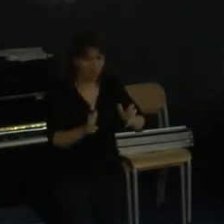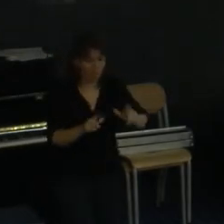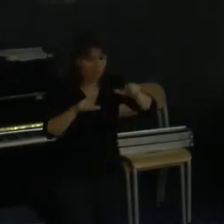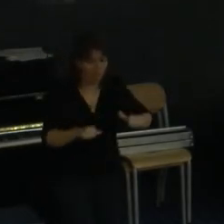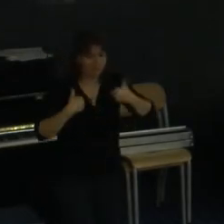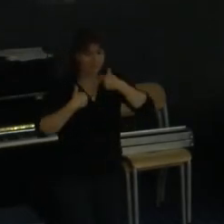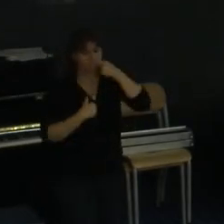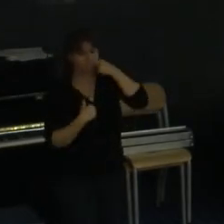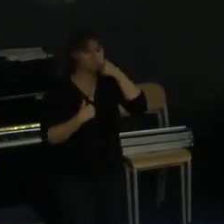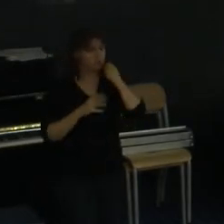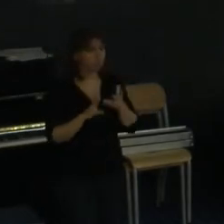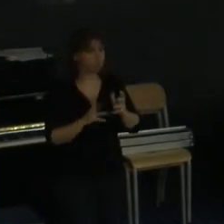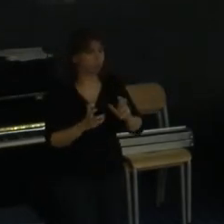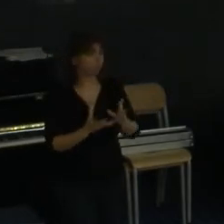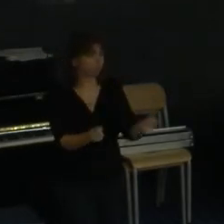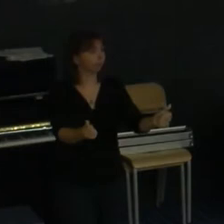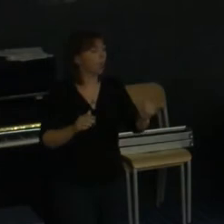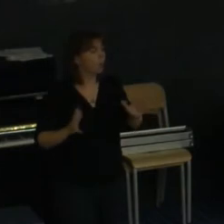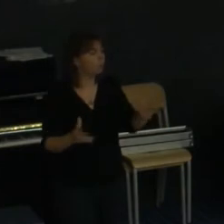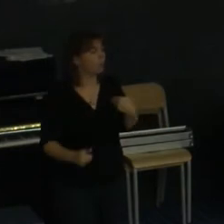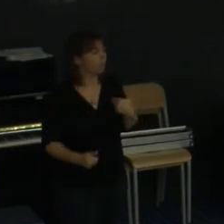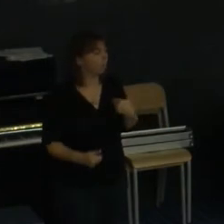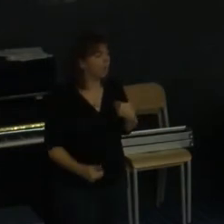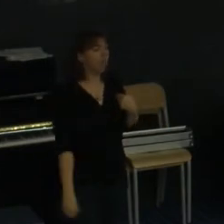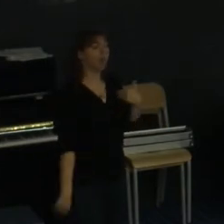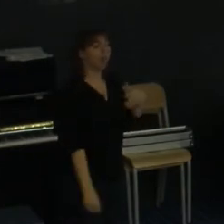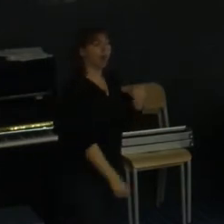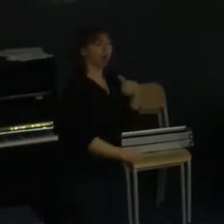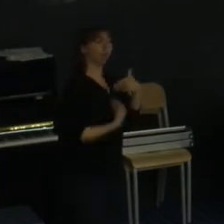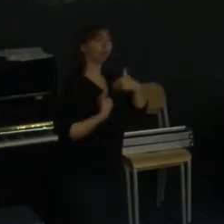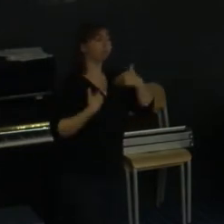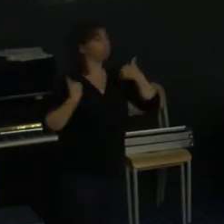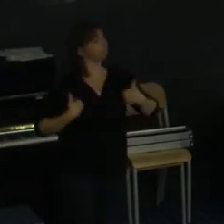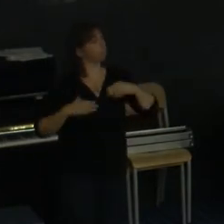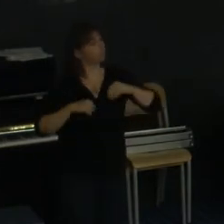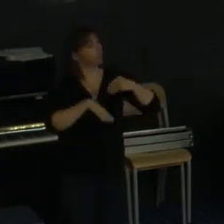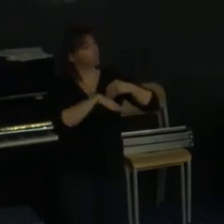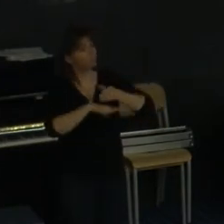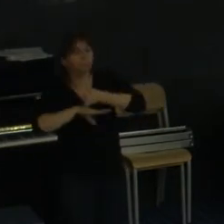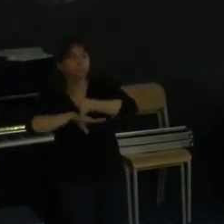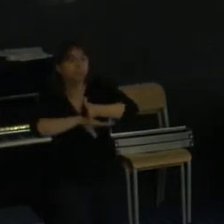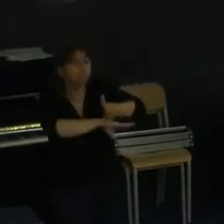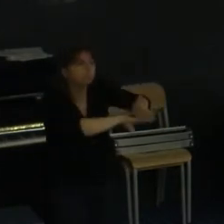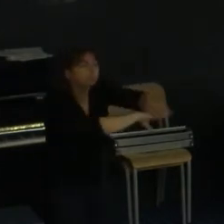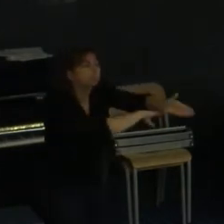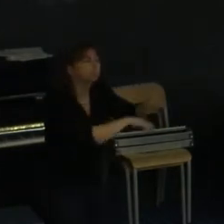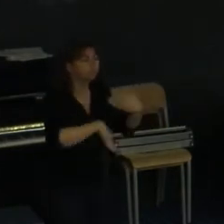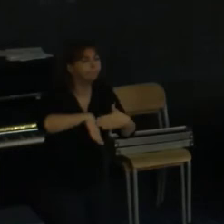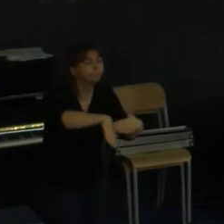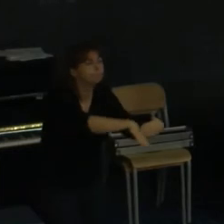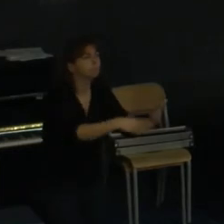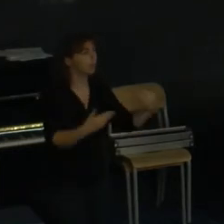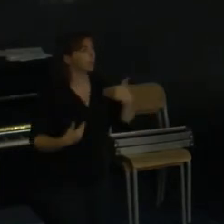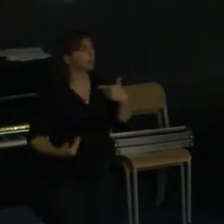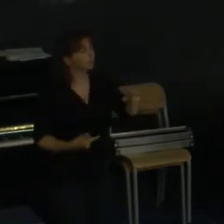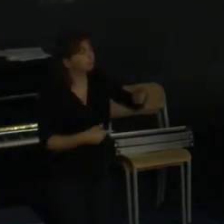différentes manières de débugger. Moi, j'ai des équipes en dessous de moi qui, je suis consultant, donc comme je le disais, qui apprennent à développer.